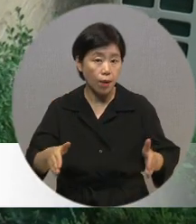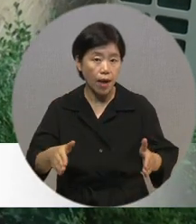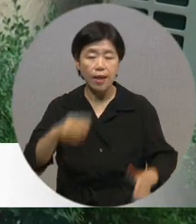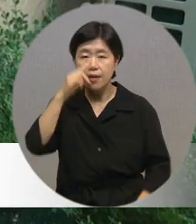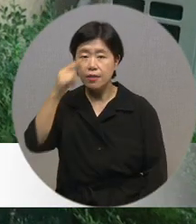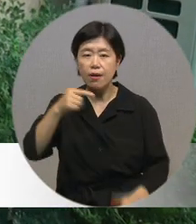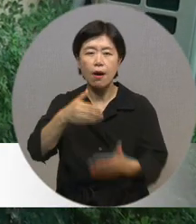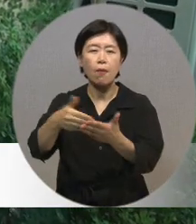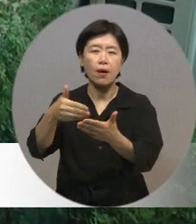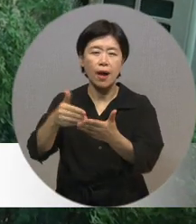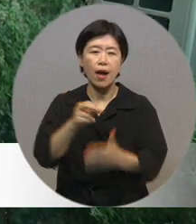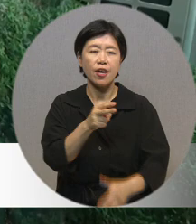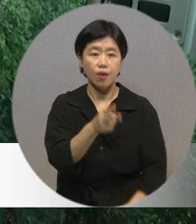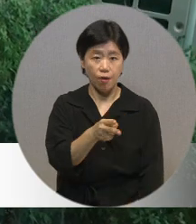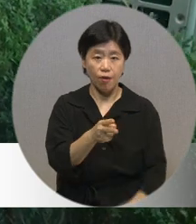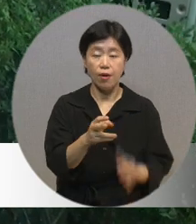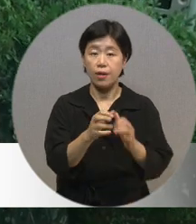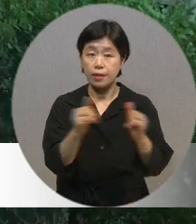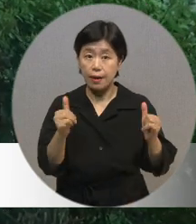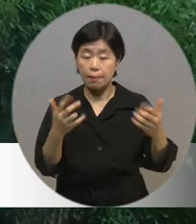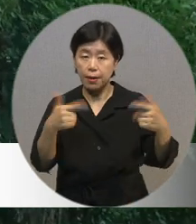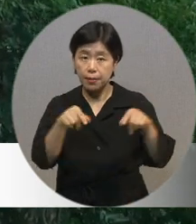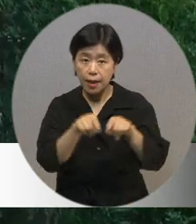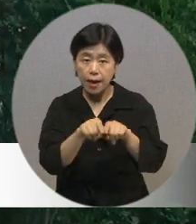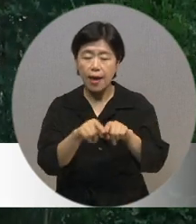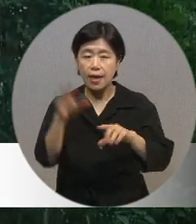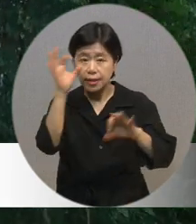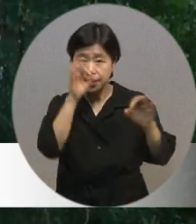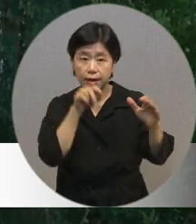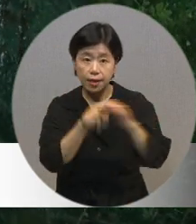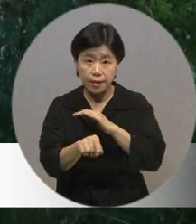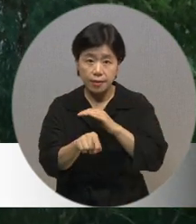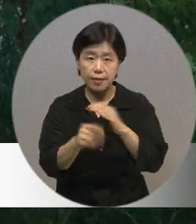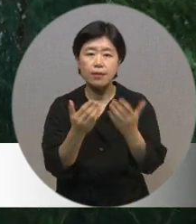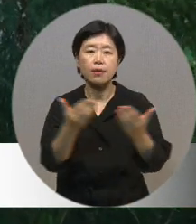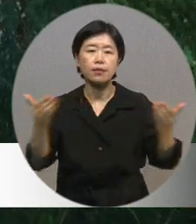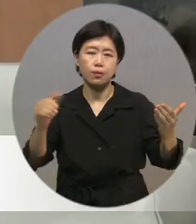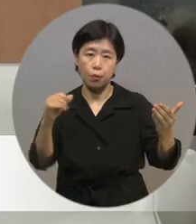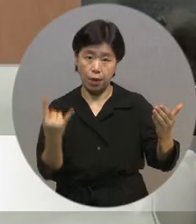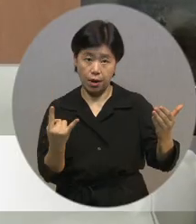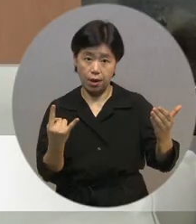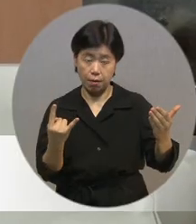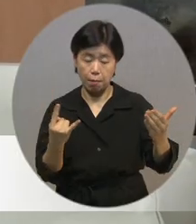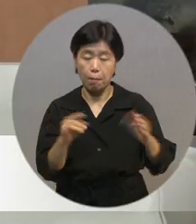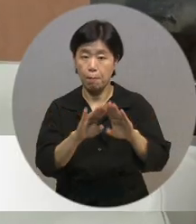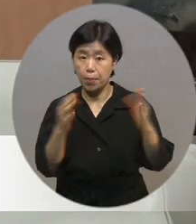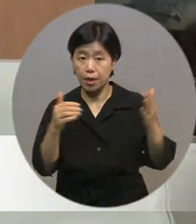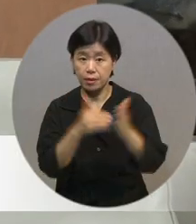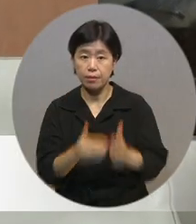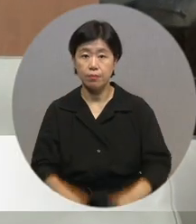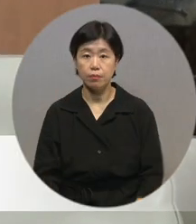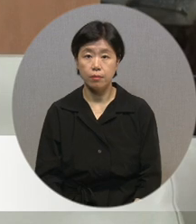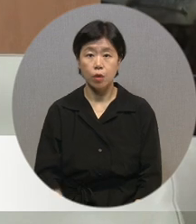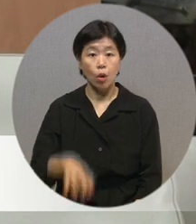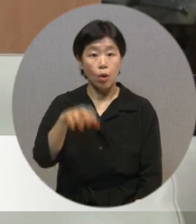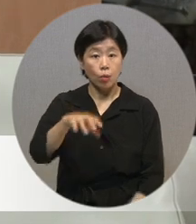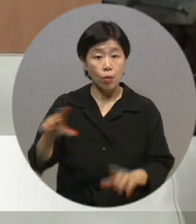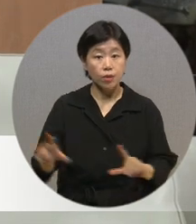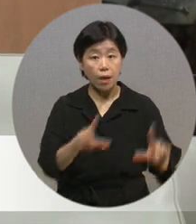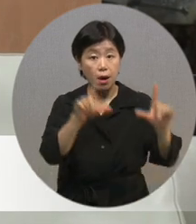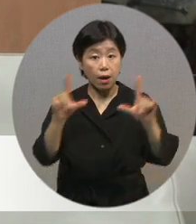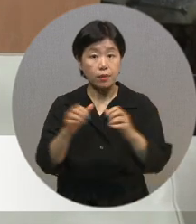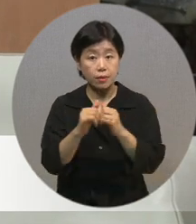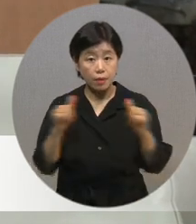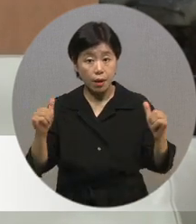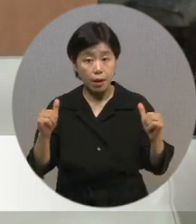여영란 작가와 함께하는 찾아가는 전시회를 시설 로비에서 진행했습니다. 우리 음보원에서 생활하는